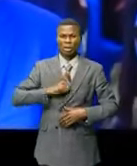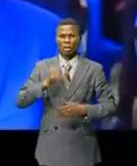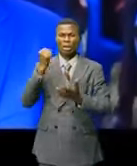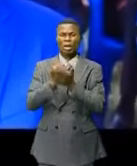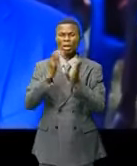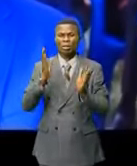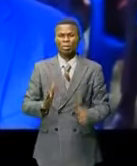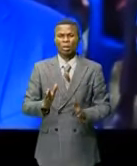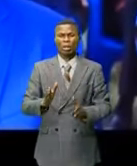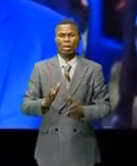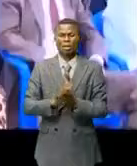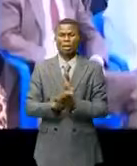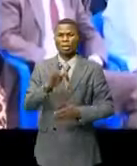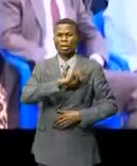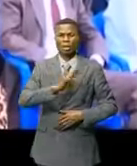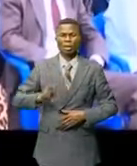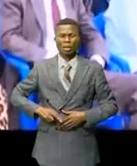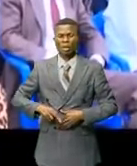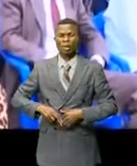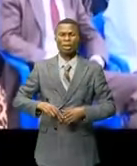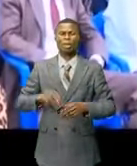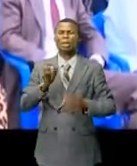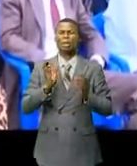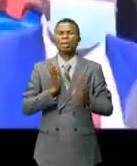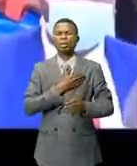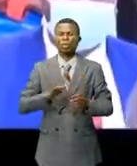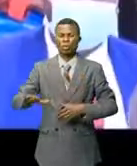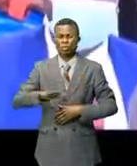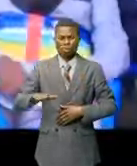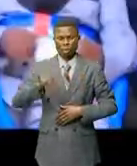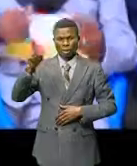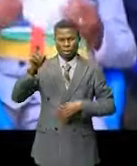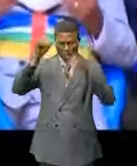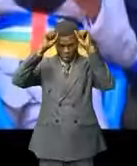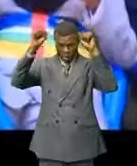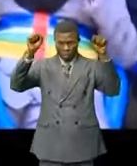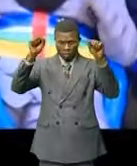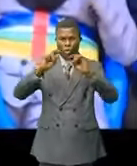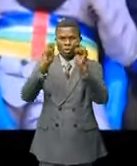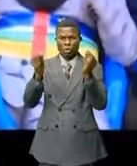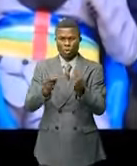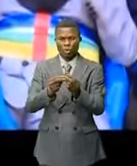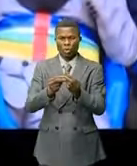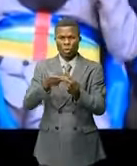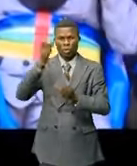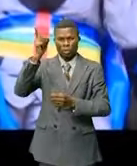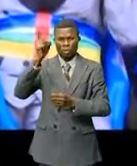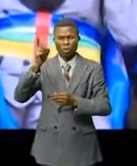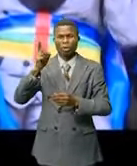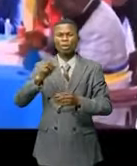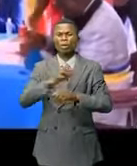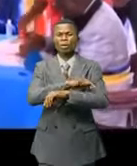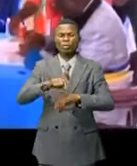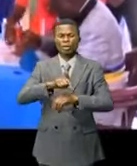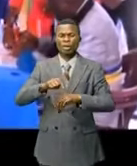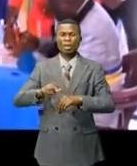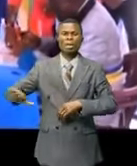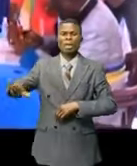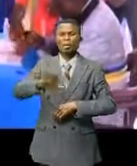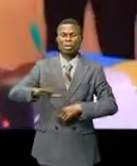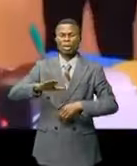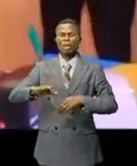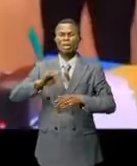l'ambassadeur extraordinaire et plénipotentiaire de la RDC en RCA et le président de la délégation municipale de la mairie de Bangui, avec qui